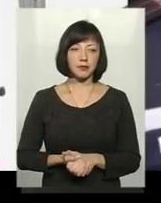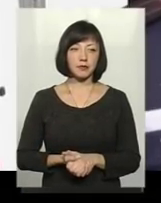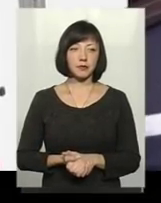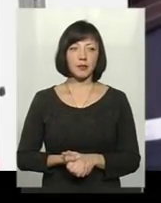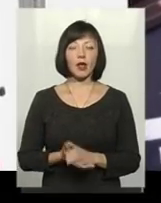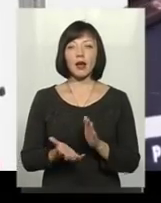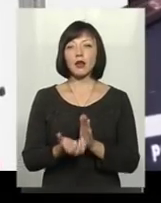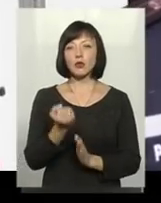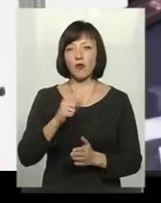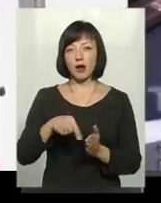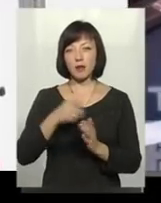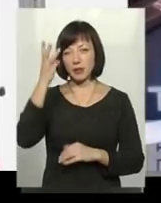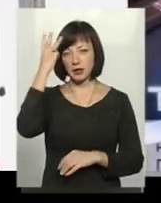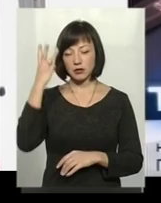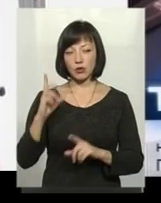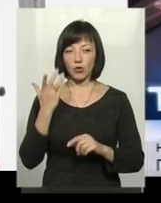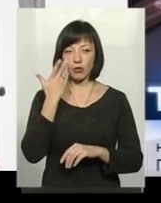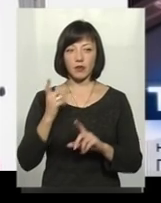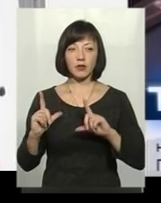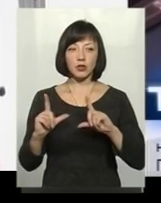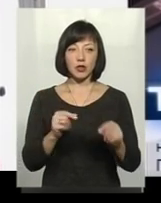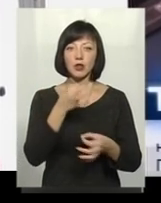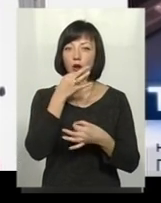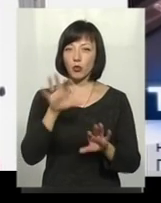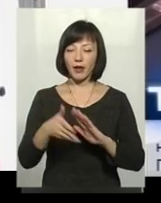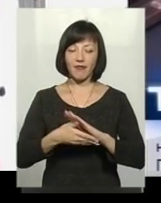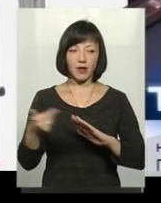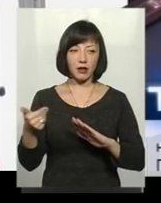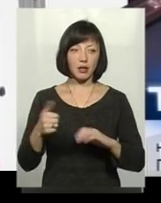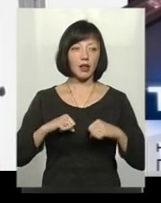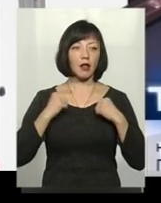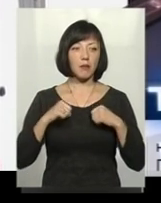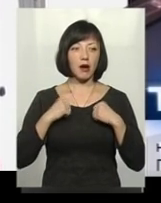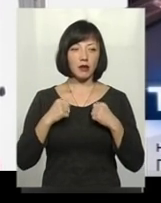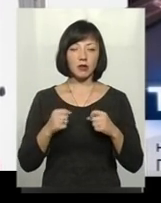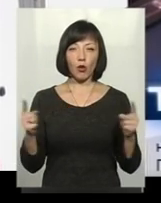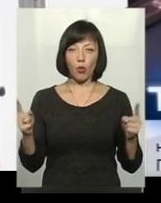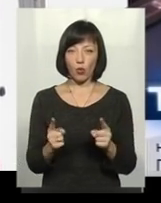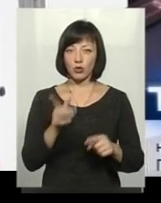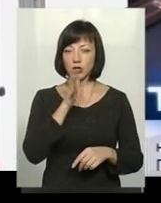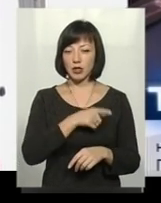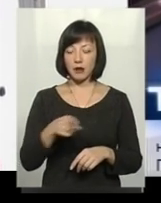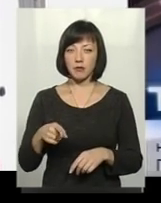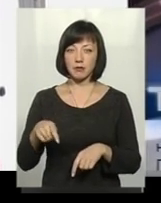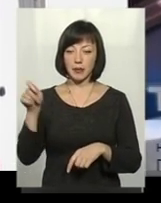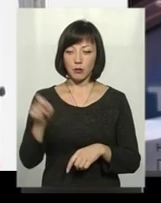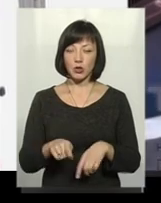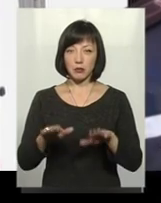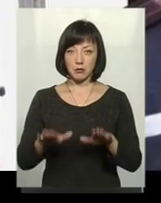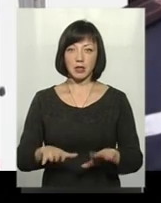Рятувальники Хмельницького, виїжджаючи на будь-який виклик, намагаються найкоротші терміни прибути до місця